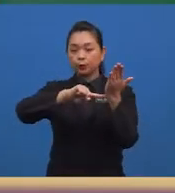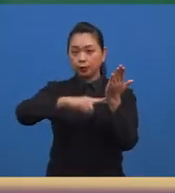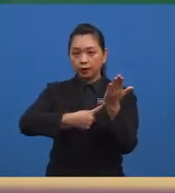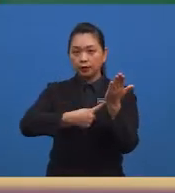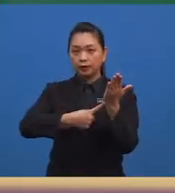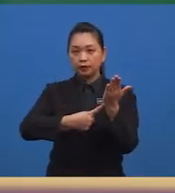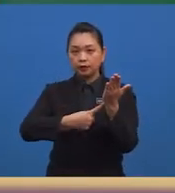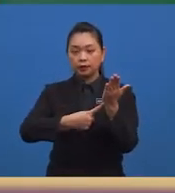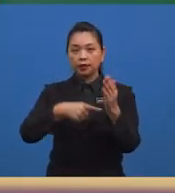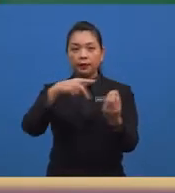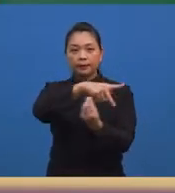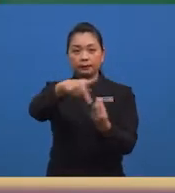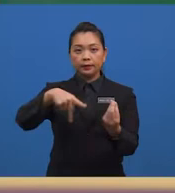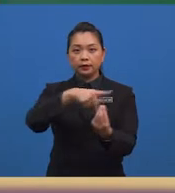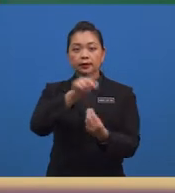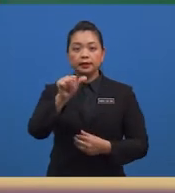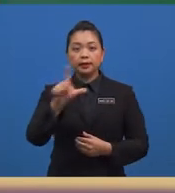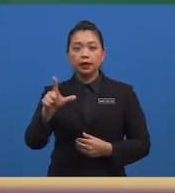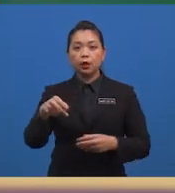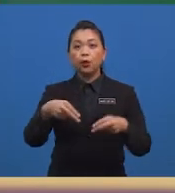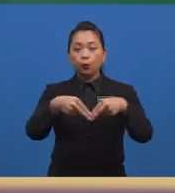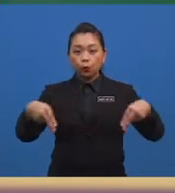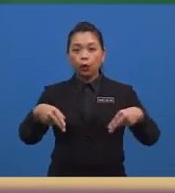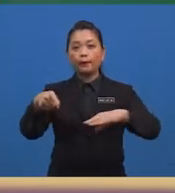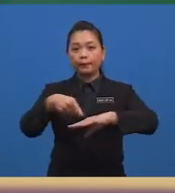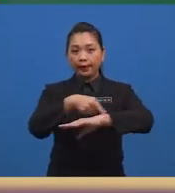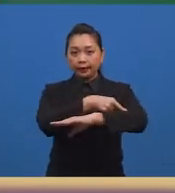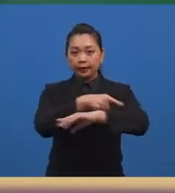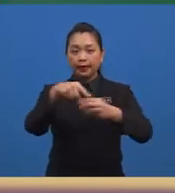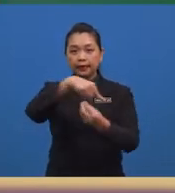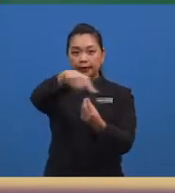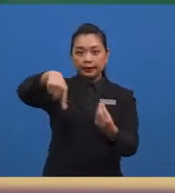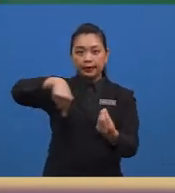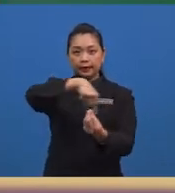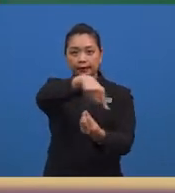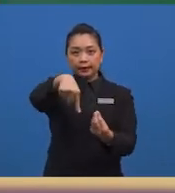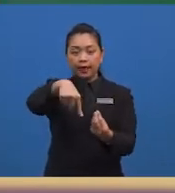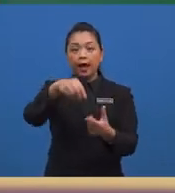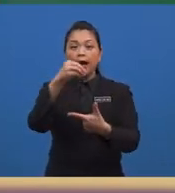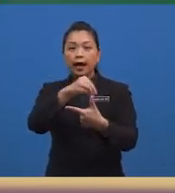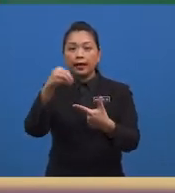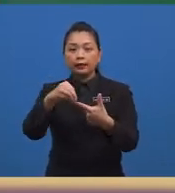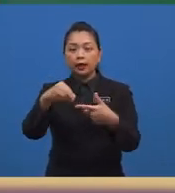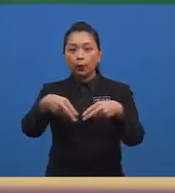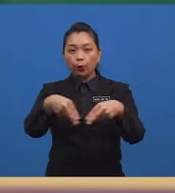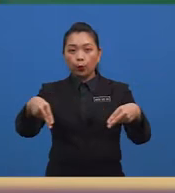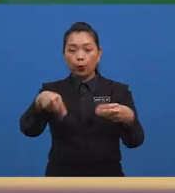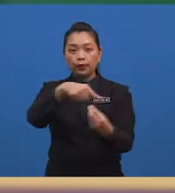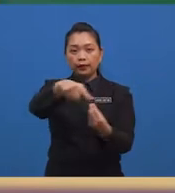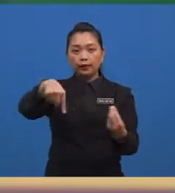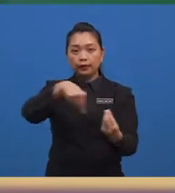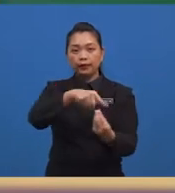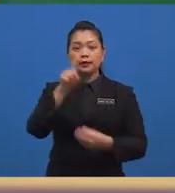ya, perimeter ialah ukuran panjang keliling atau ukur